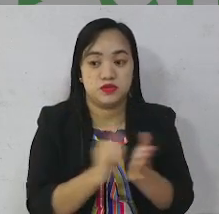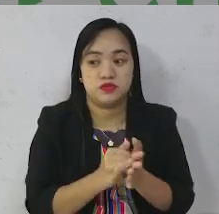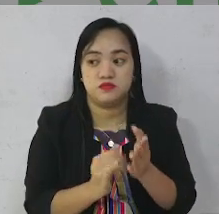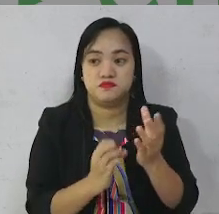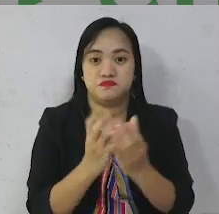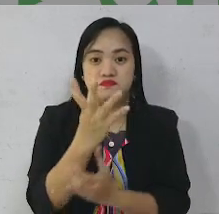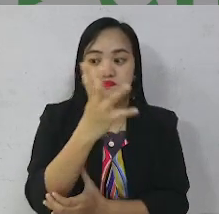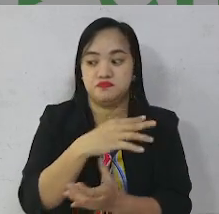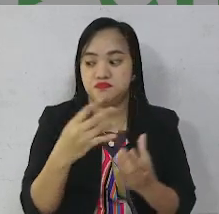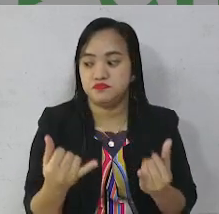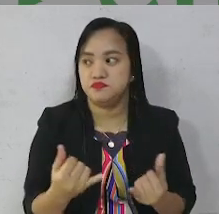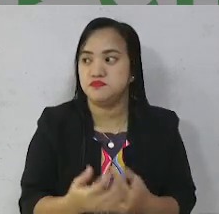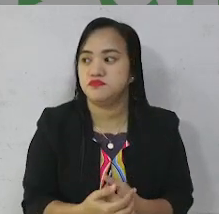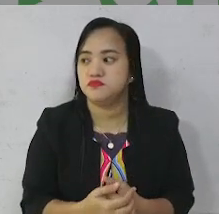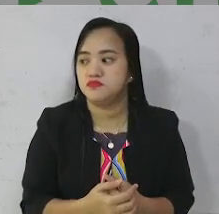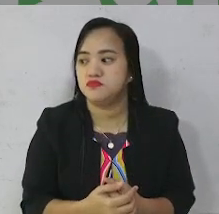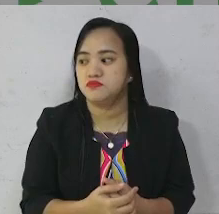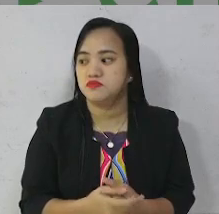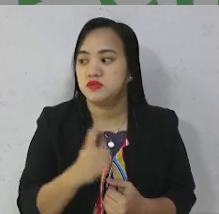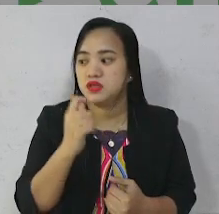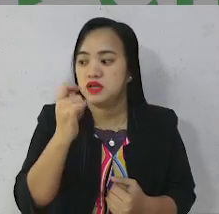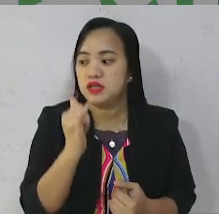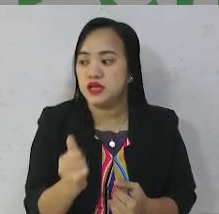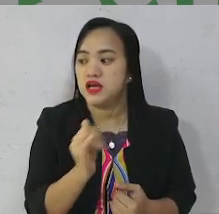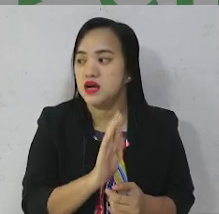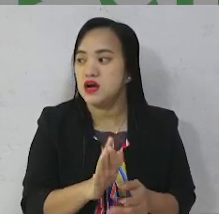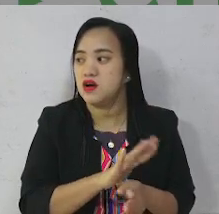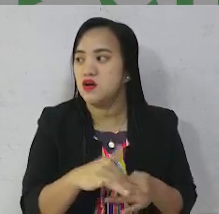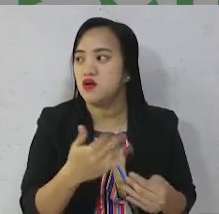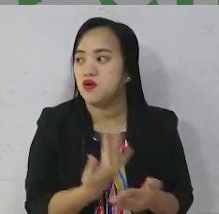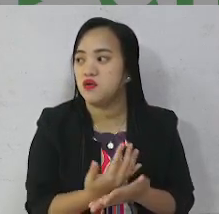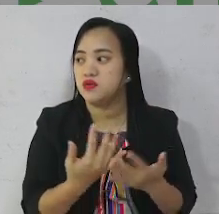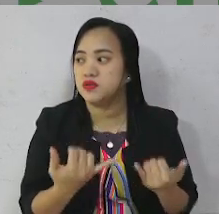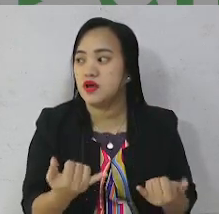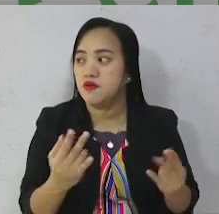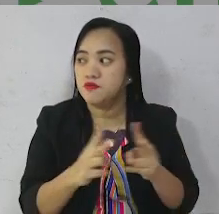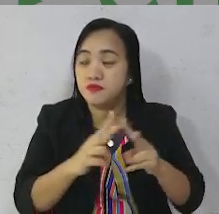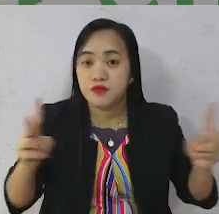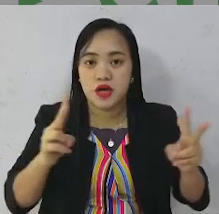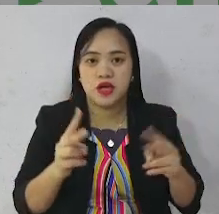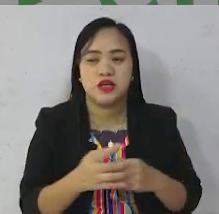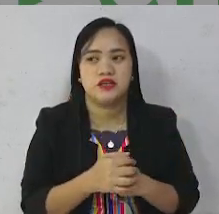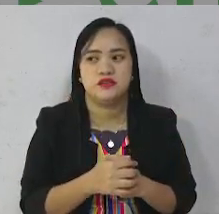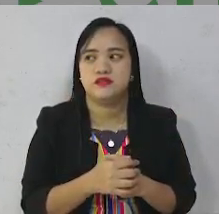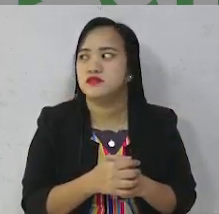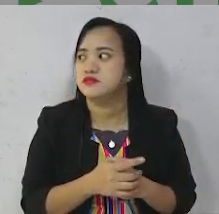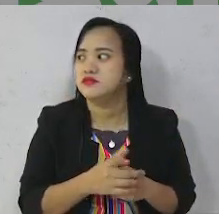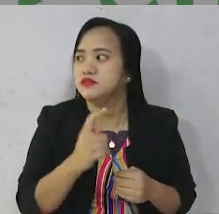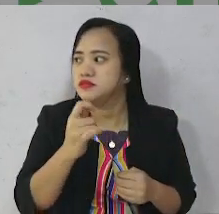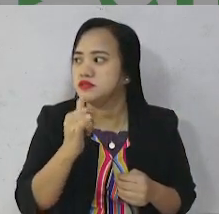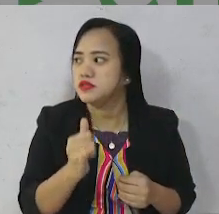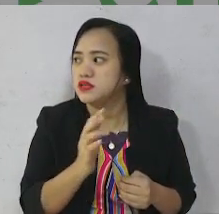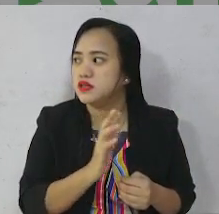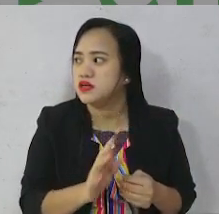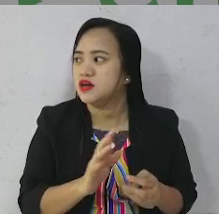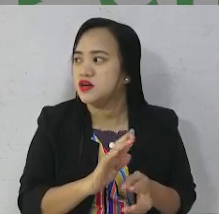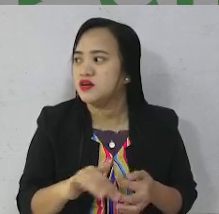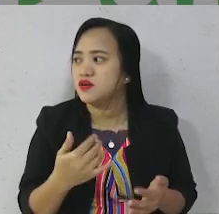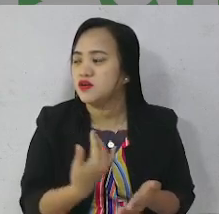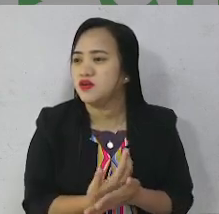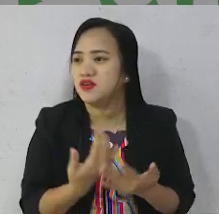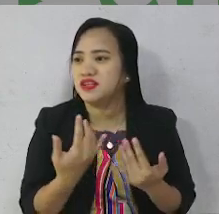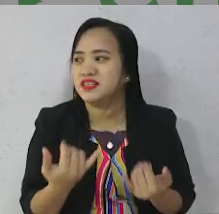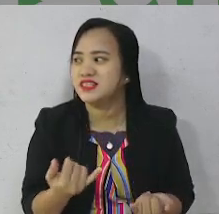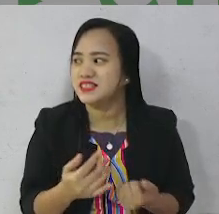kabataan ang tatangkad na Oo kasi Tangkad na medyo ito Hindi ko lang alam kung dito Ba't nangyari dito sa batang to